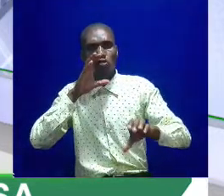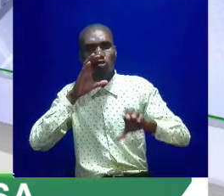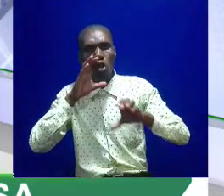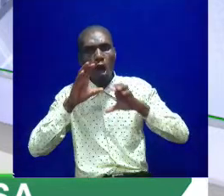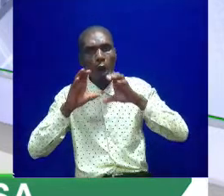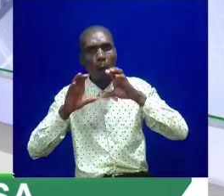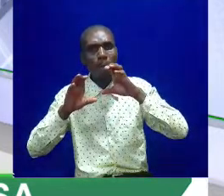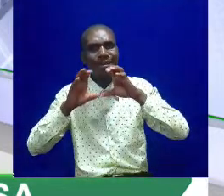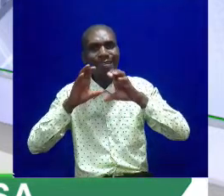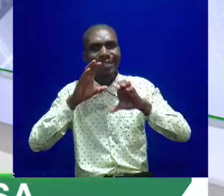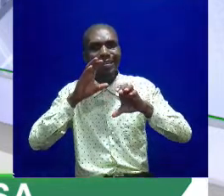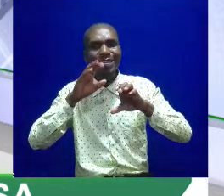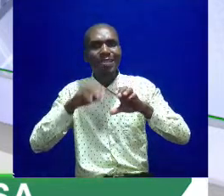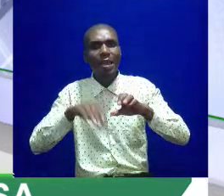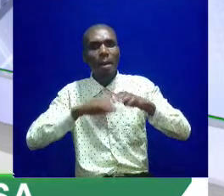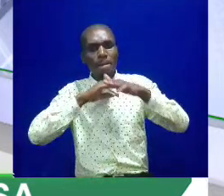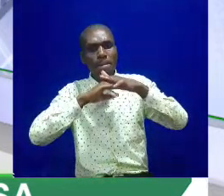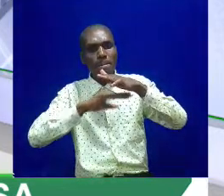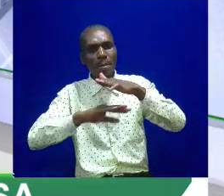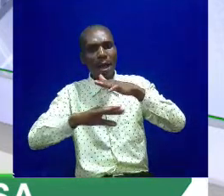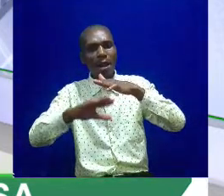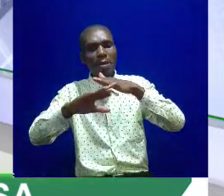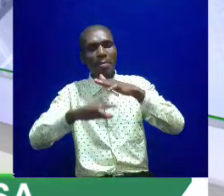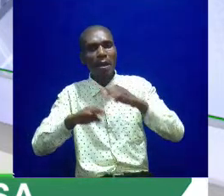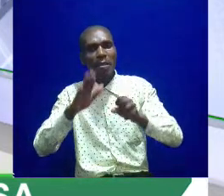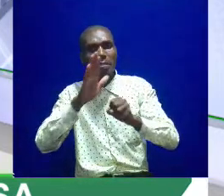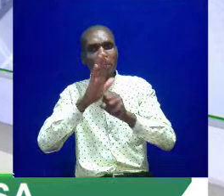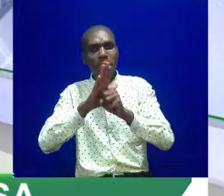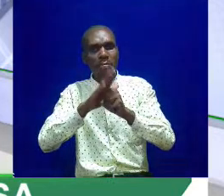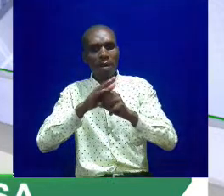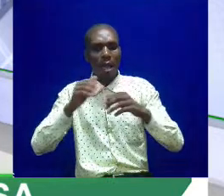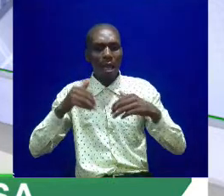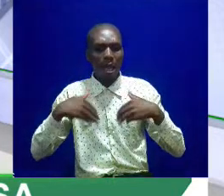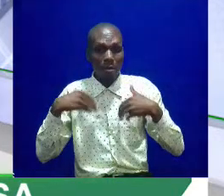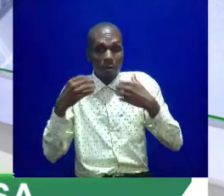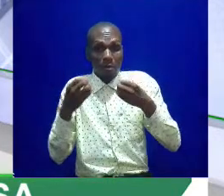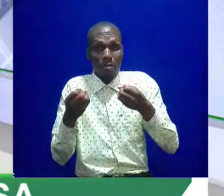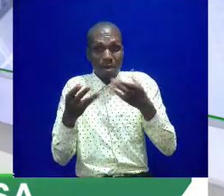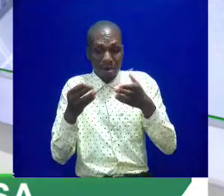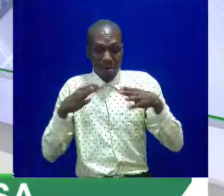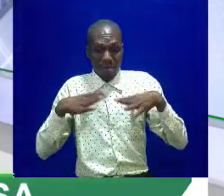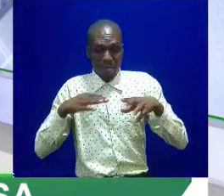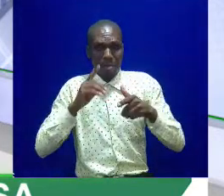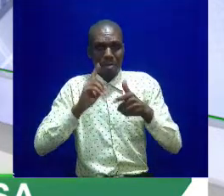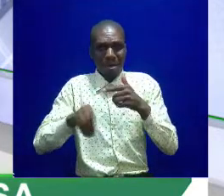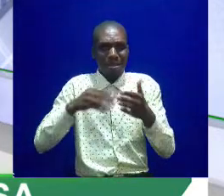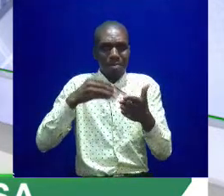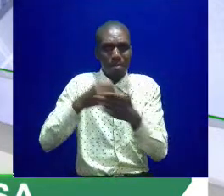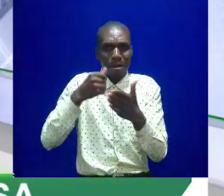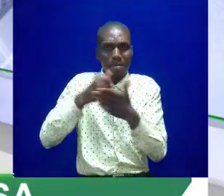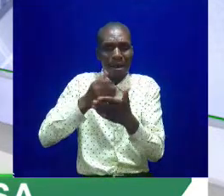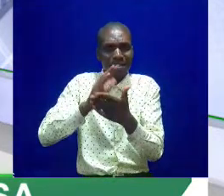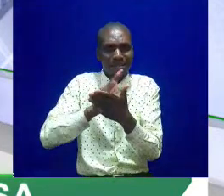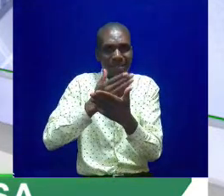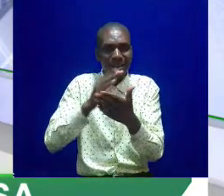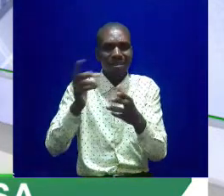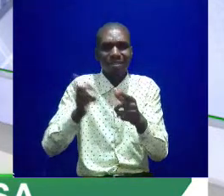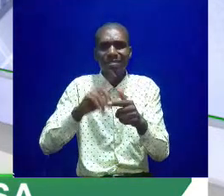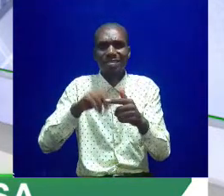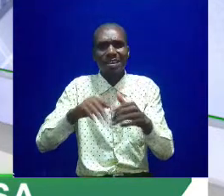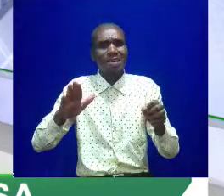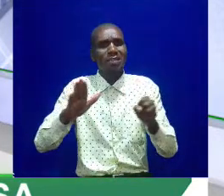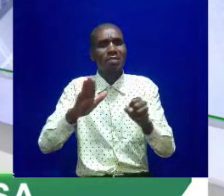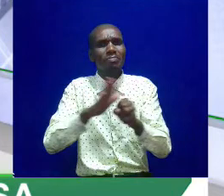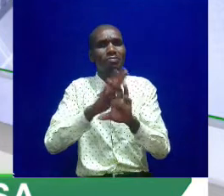tevidebuna chibunge chinde nigo kwenye ora chibugata bantabange kurinde chipe sachiri chikuwa kukuchia sechinsemecho nigo chitarigo